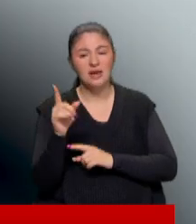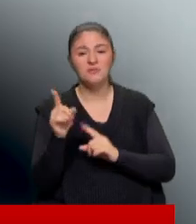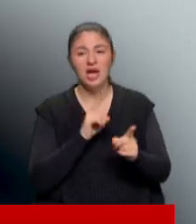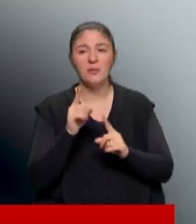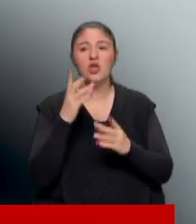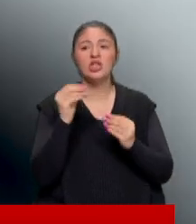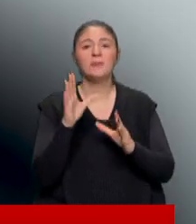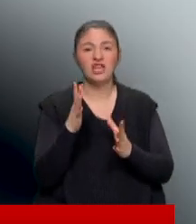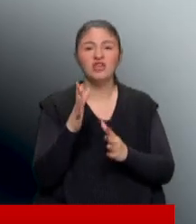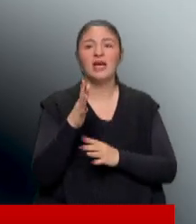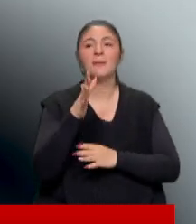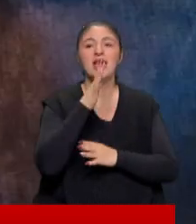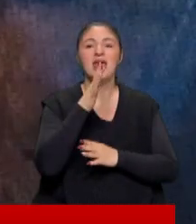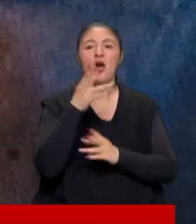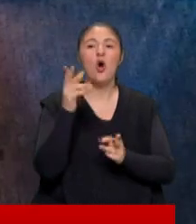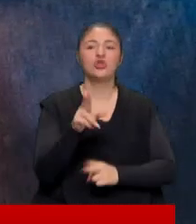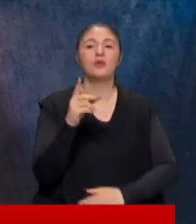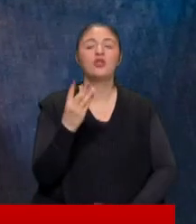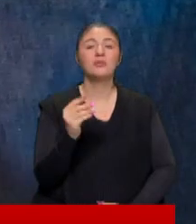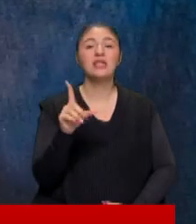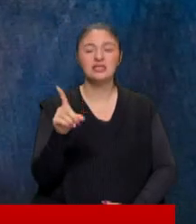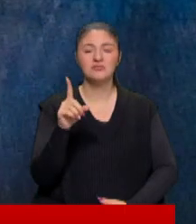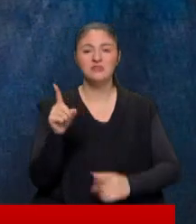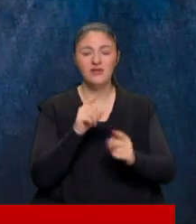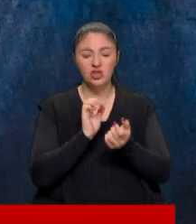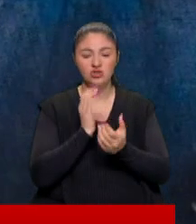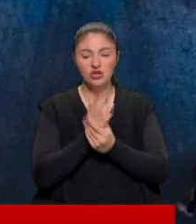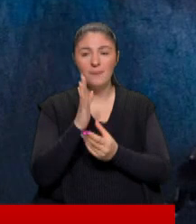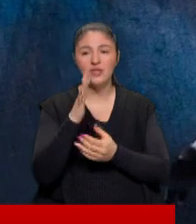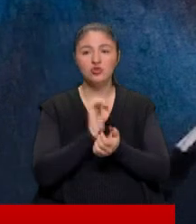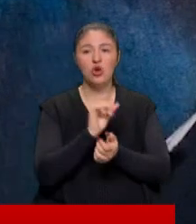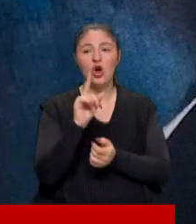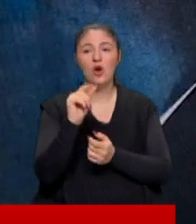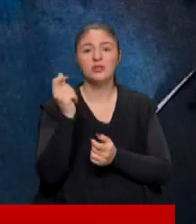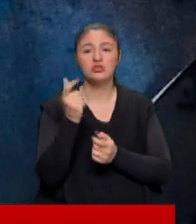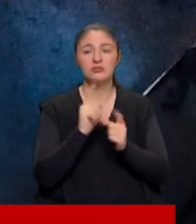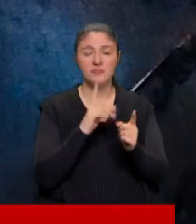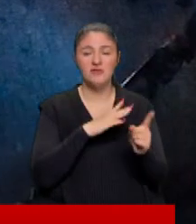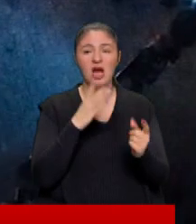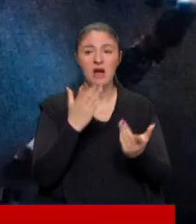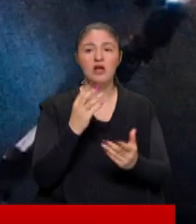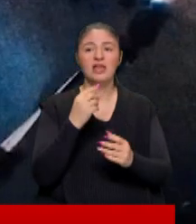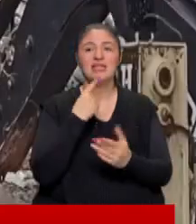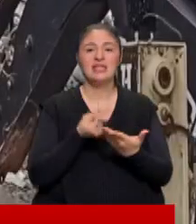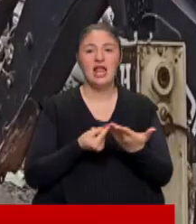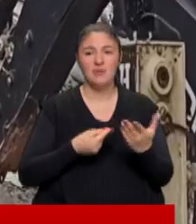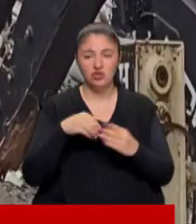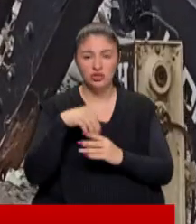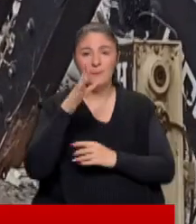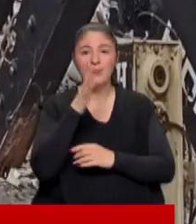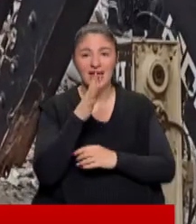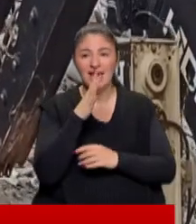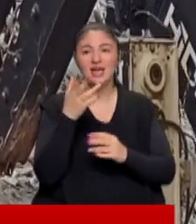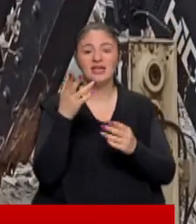da olası kasttan olmalıdır. Dava dosyasında 5'i tutuklu 11 kişi yargılanıyor. Kabul edilen iddianamede